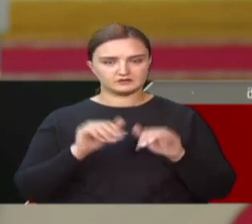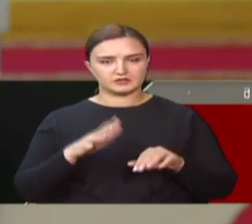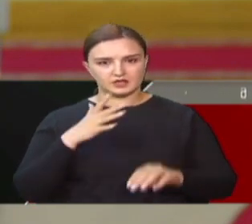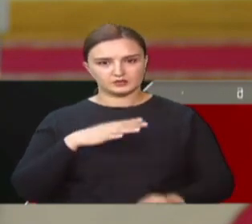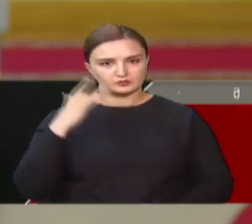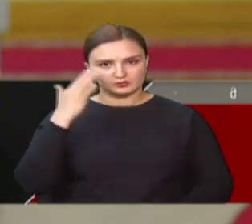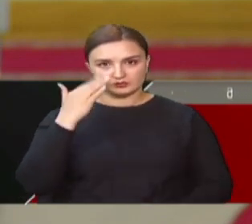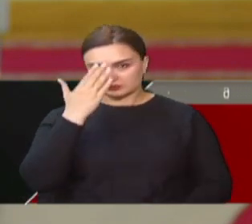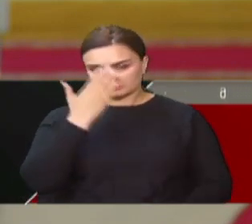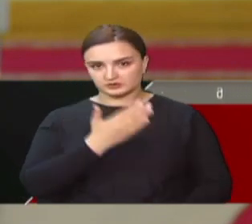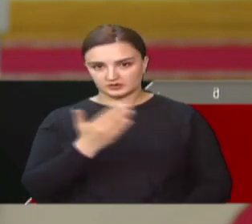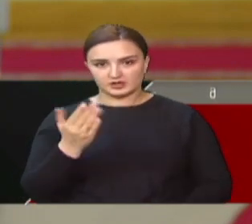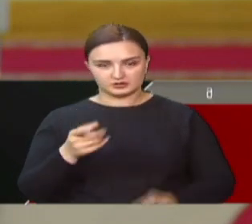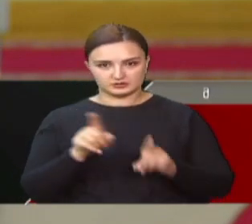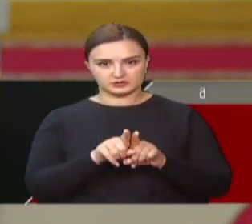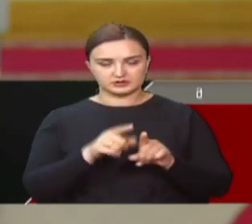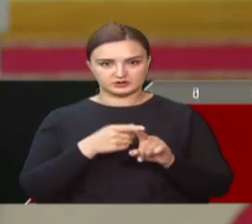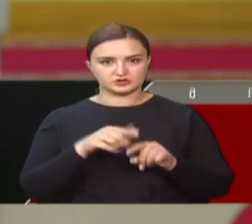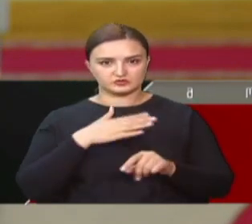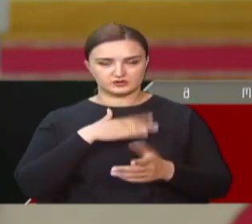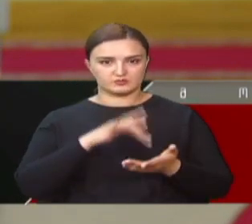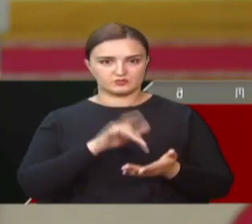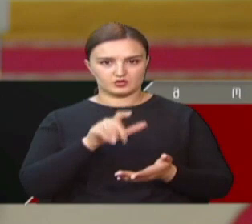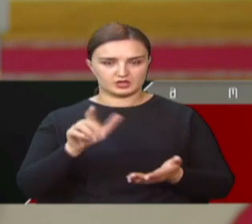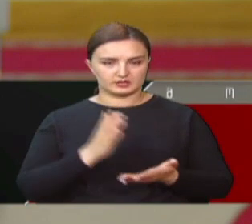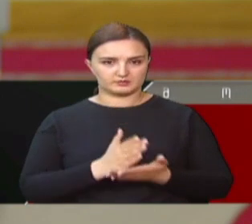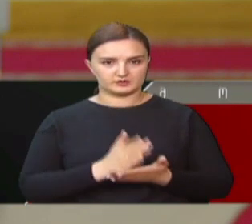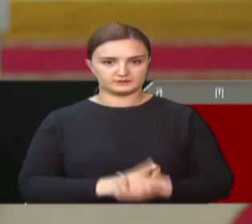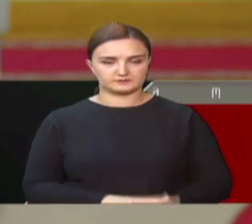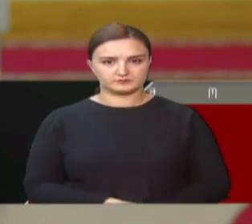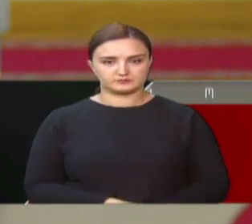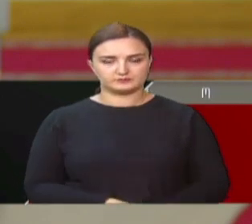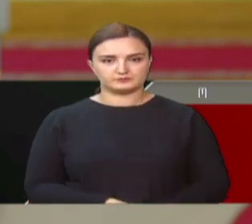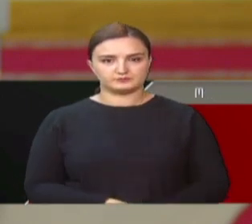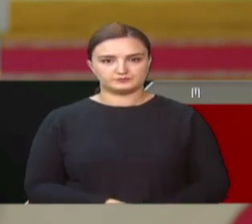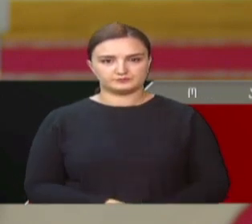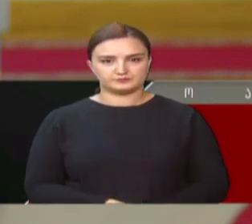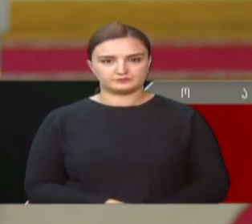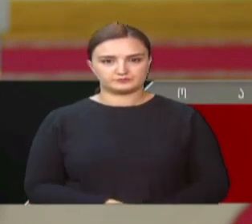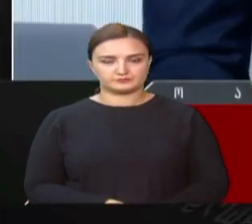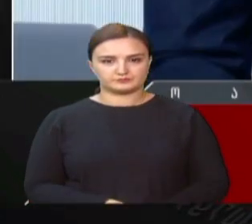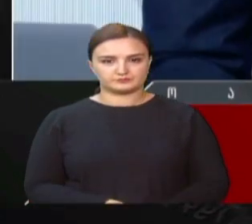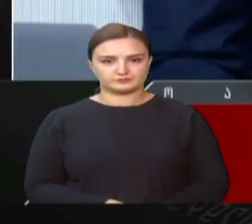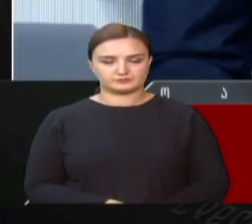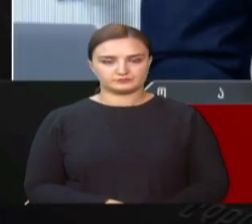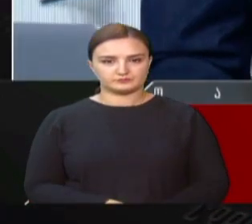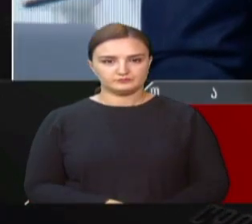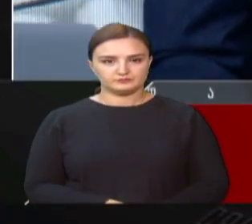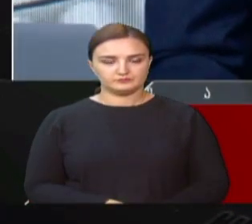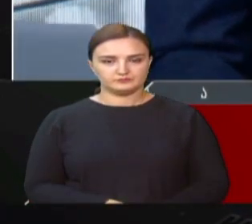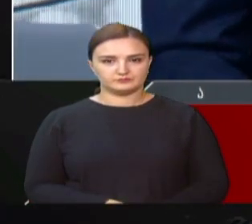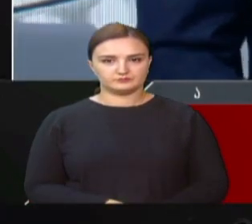ოცნების ამორჩეველსაც მათ შორის, იმიტომ რომ ესენი ჩვენი მოქალაქეები არიან. მე არ ვყოფ ამორჩეველს, აი მიცხელად რომ გითხრათ, იმიტომ